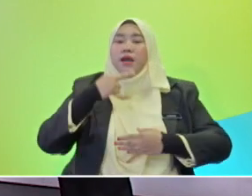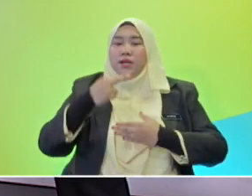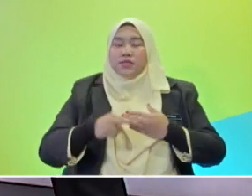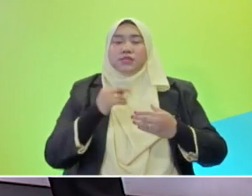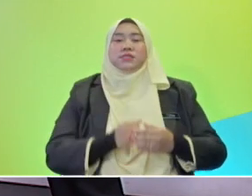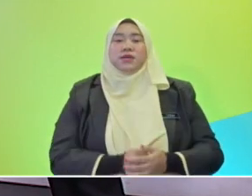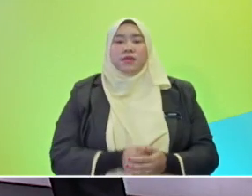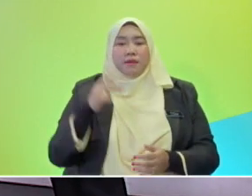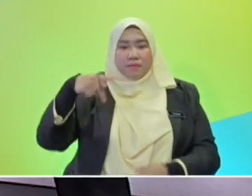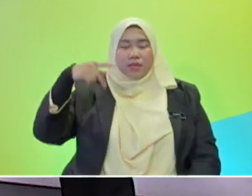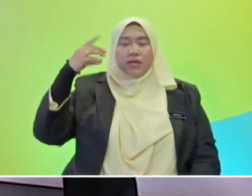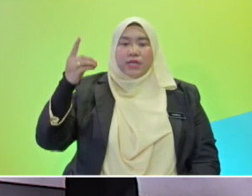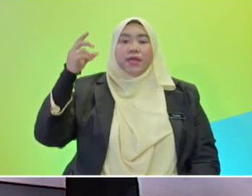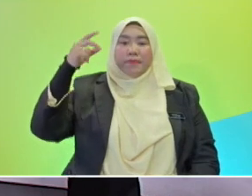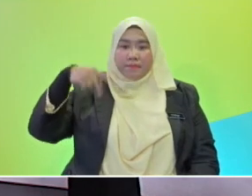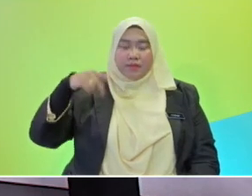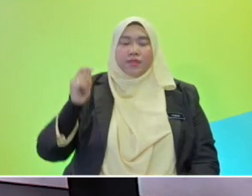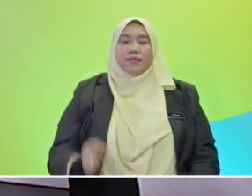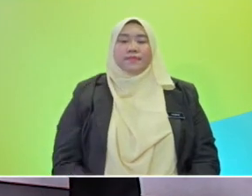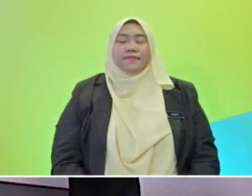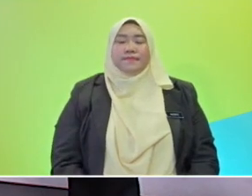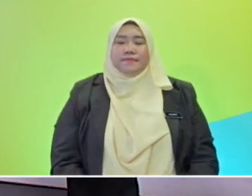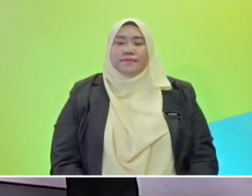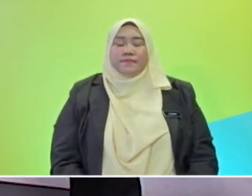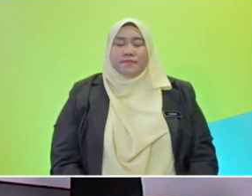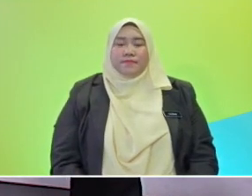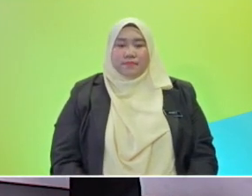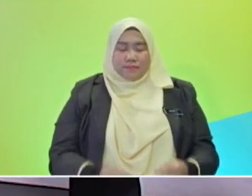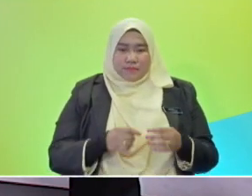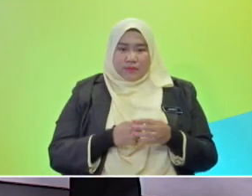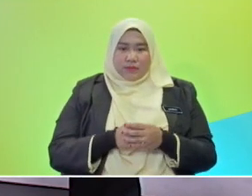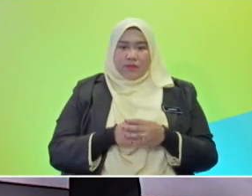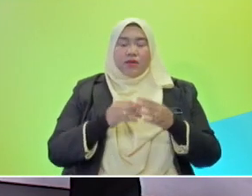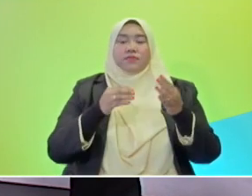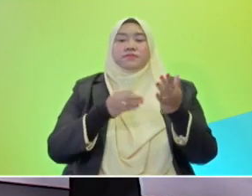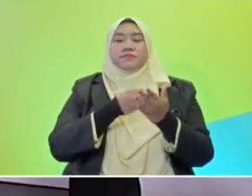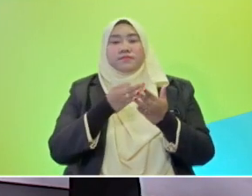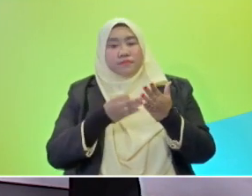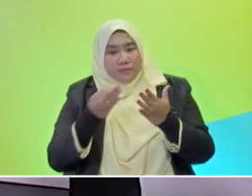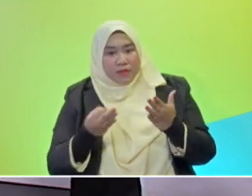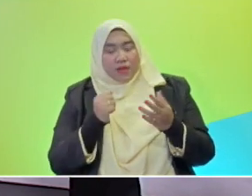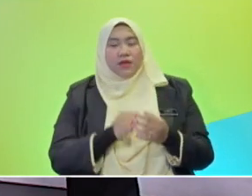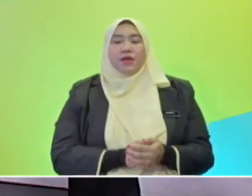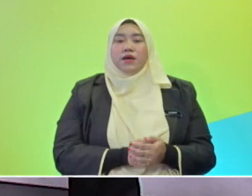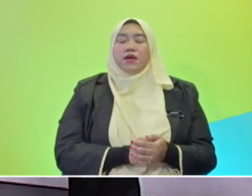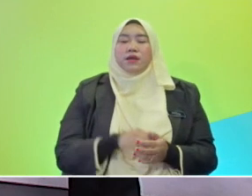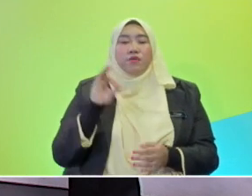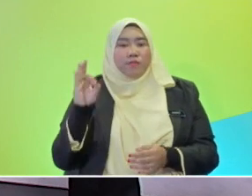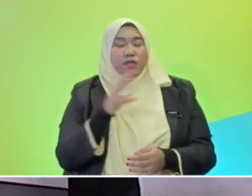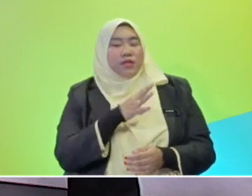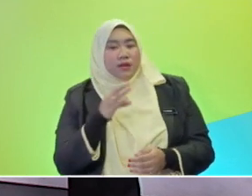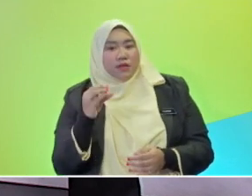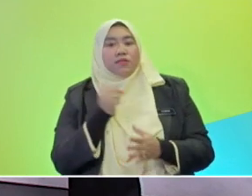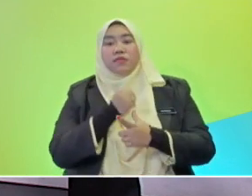dana tentang pembelajaran pula merupakan sumetif ataupun ujian yang kita bagi-bagi setiap penggal ataupun